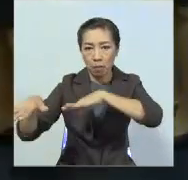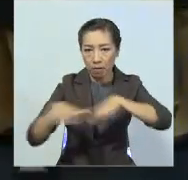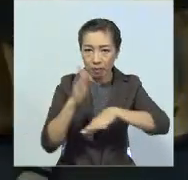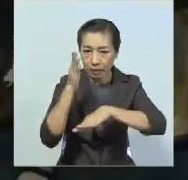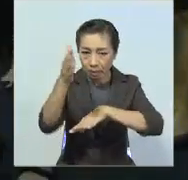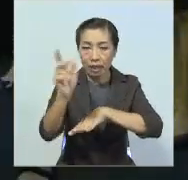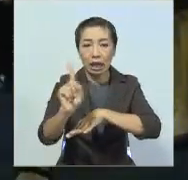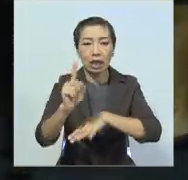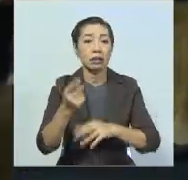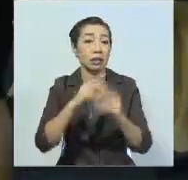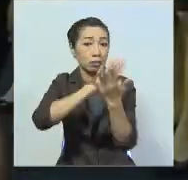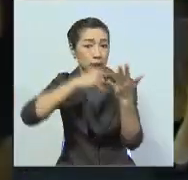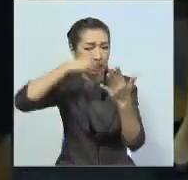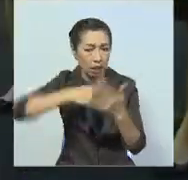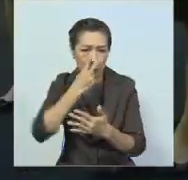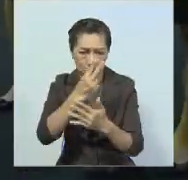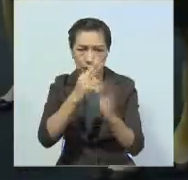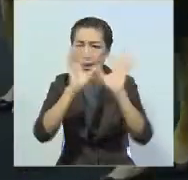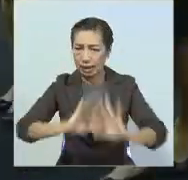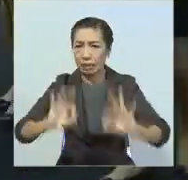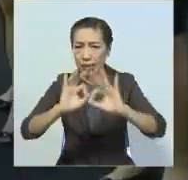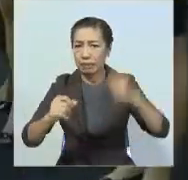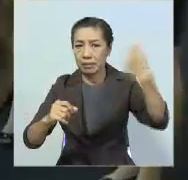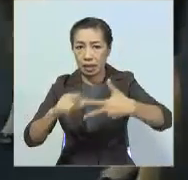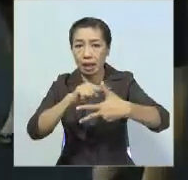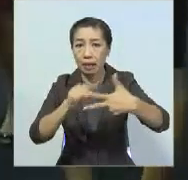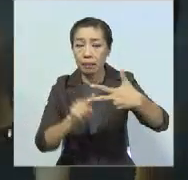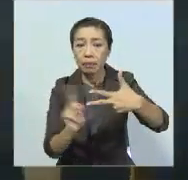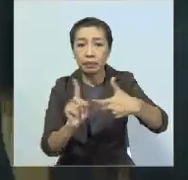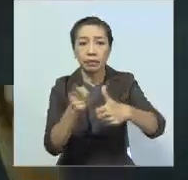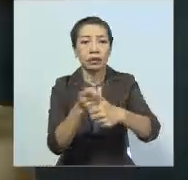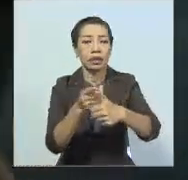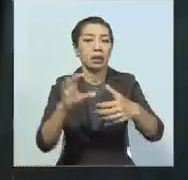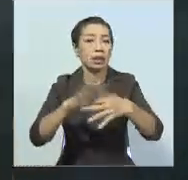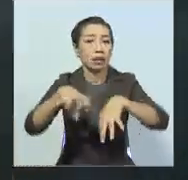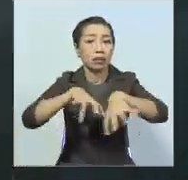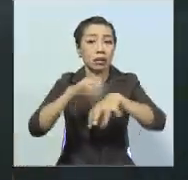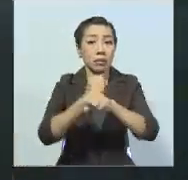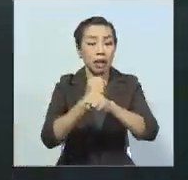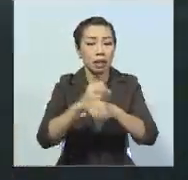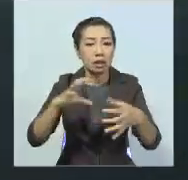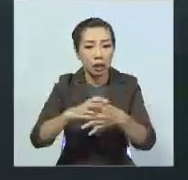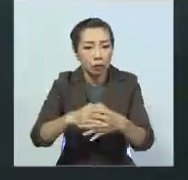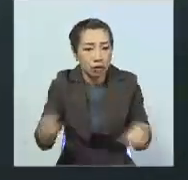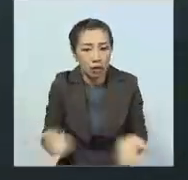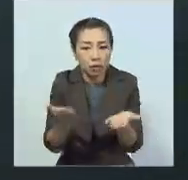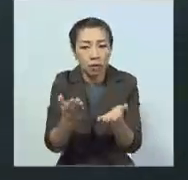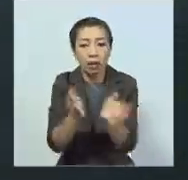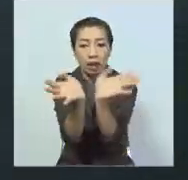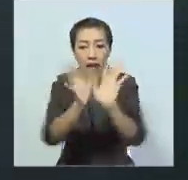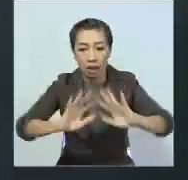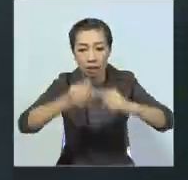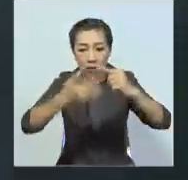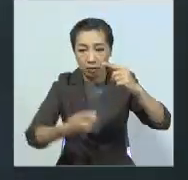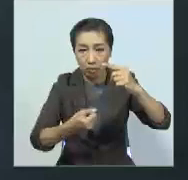ทยเห็นว่าอาเซียนควรให้ความสำคัญกับ3ประเด็นหลักๆด้วยกันได้แก่การสานต่อการดำเนินการในการสร้างความเข้มแข็งและ